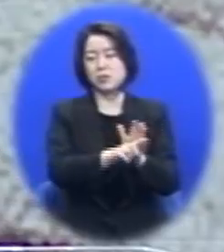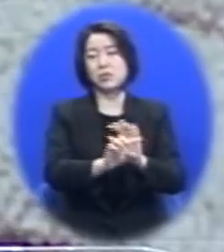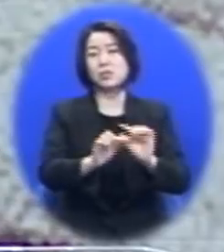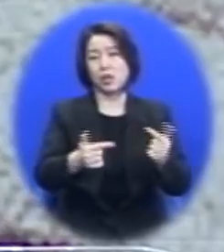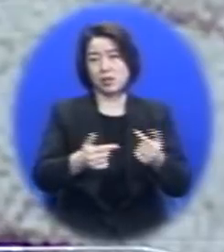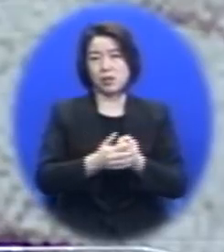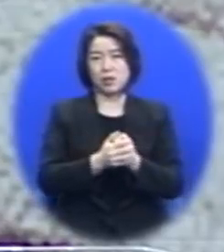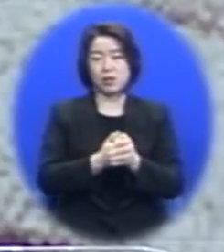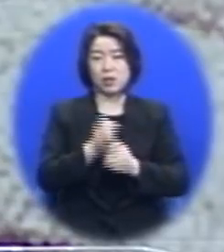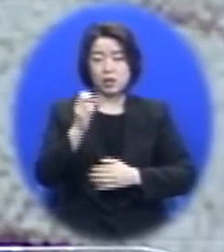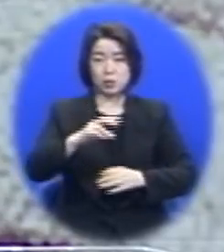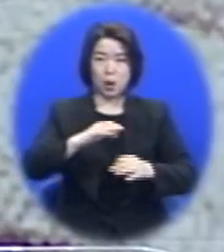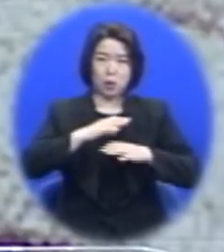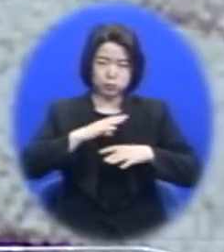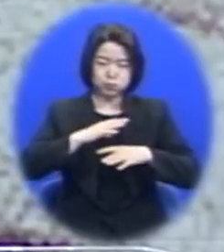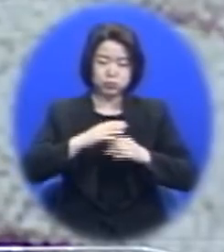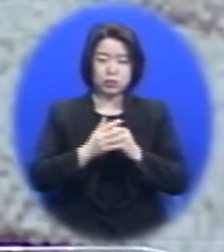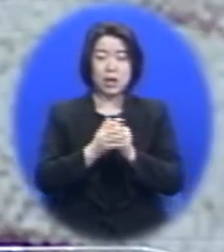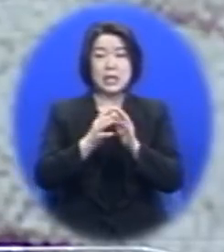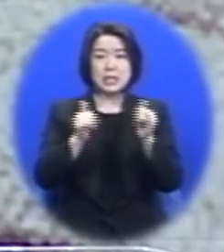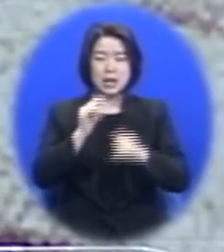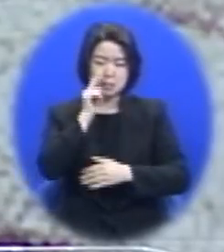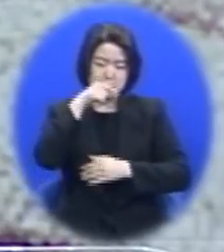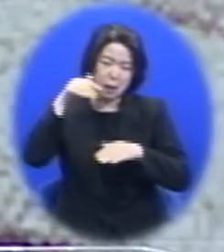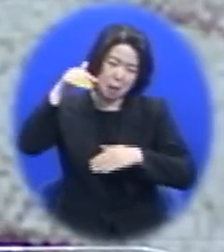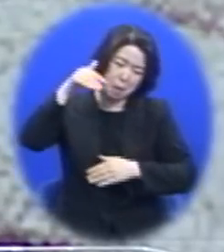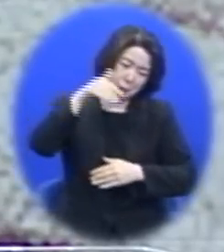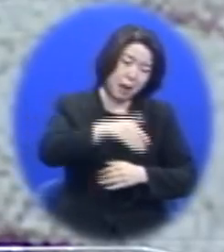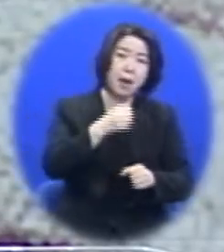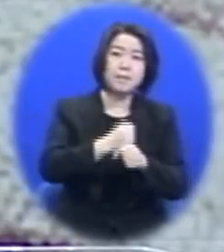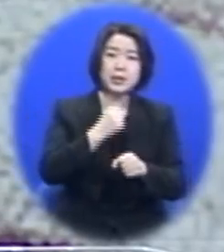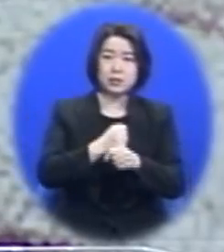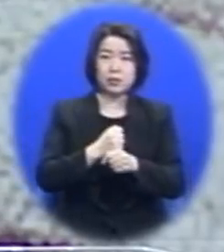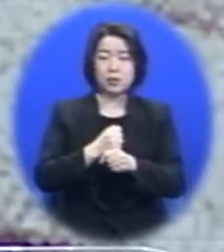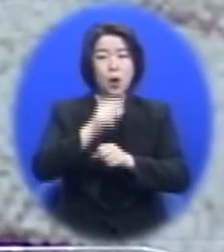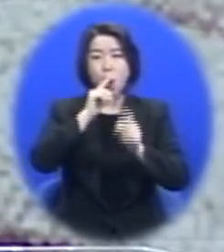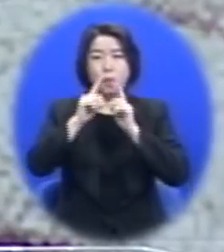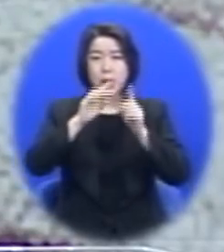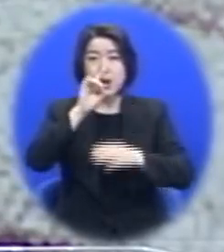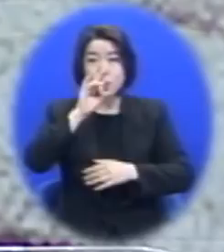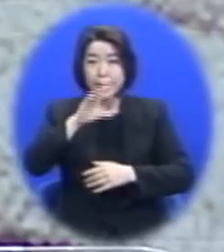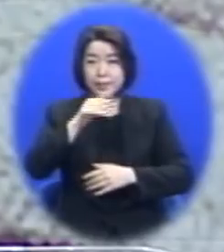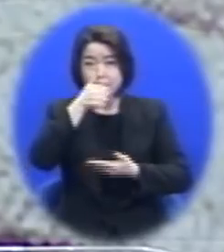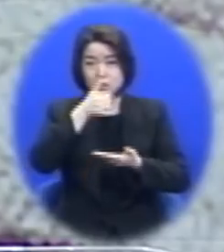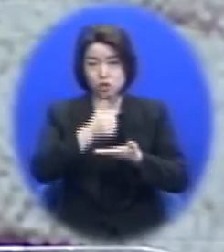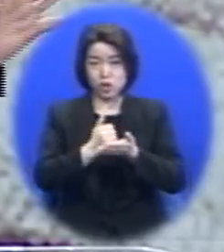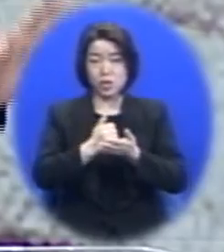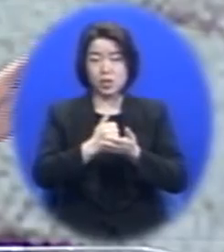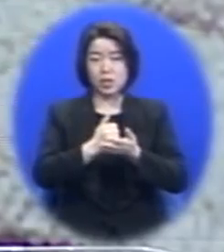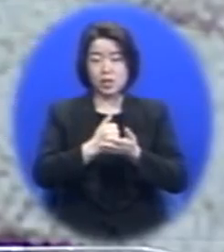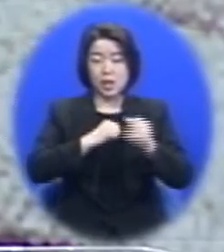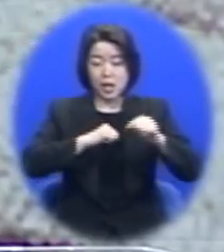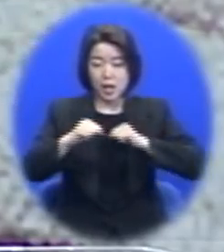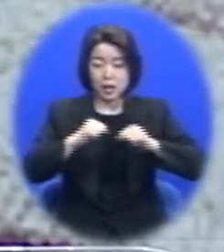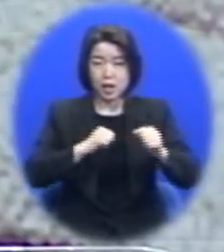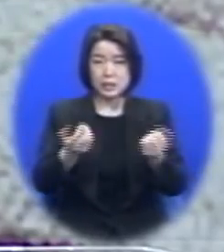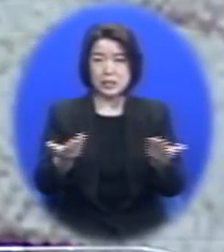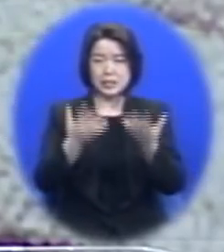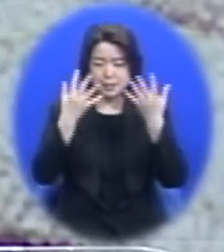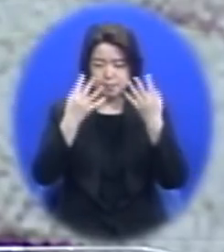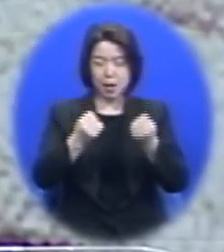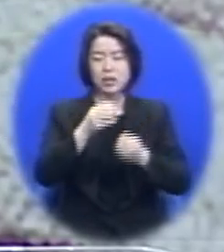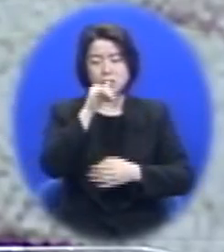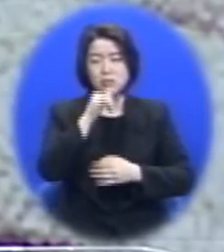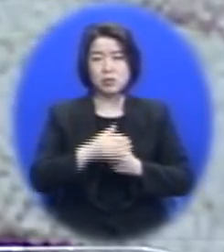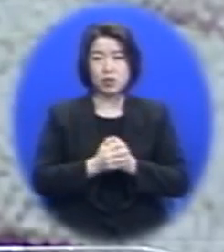그리고 무섭게 사람을 타락시킨 이다 말도 안되는 죄짓는 일 들이 엄청나게 늘어났습니다